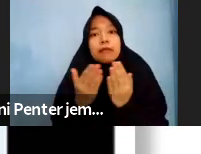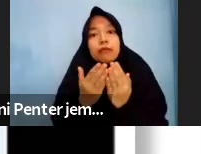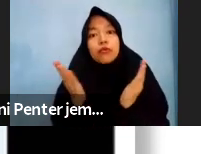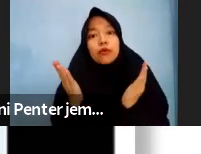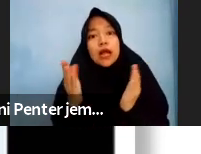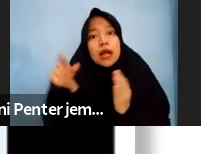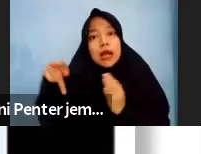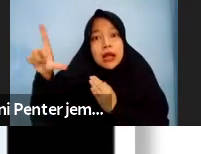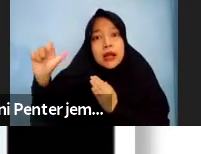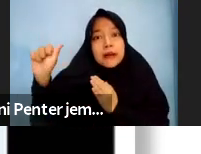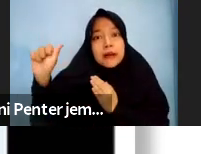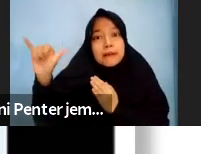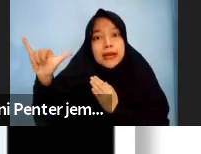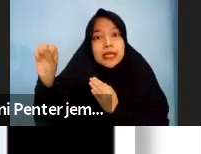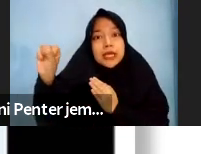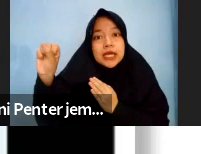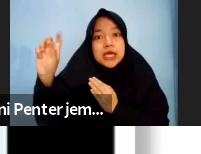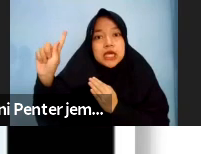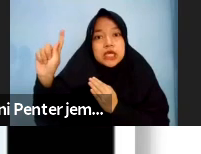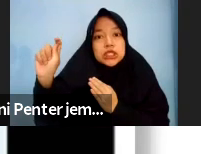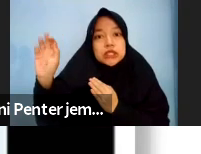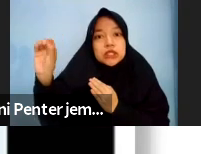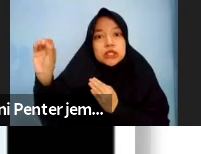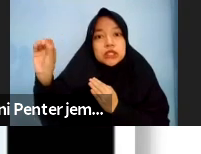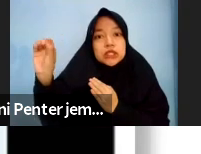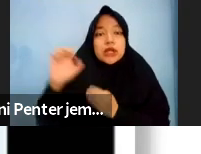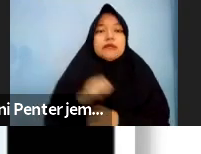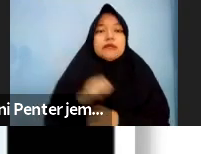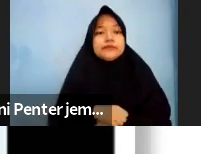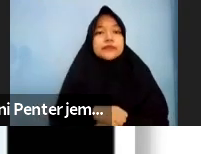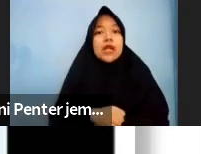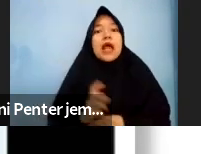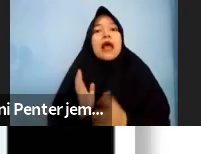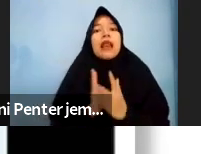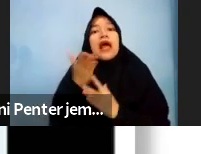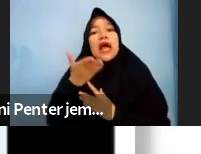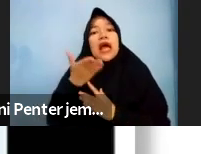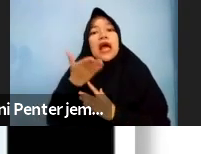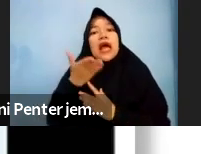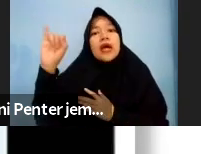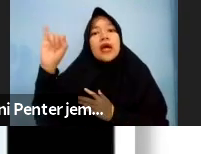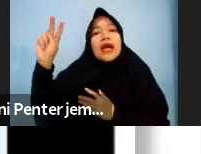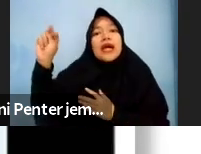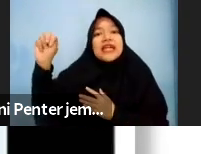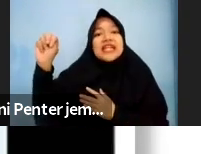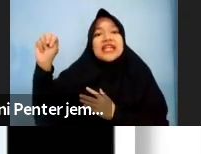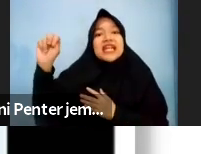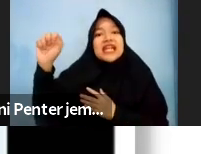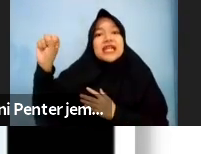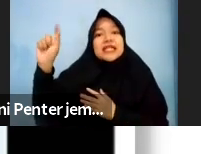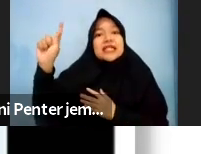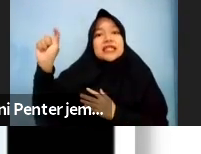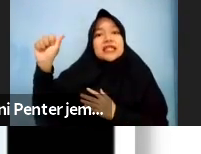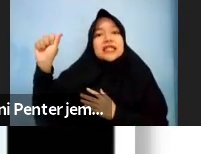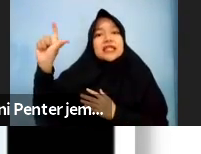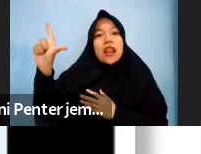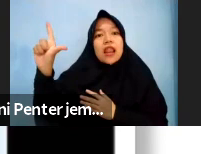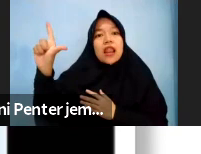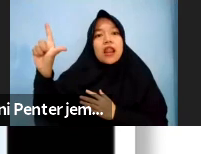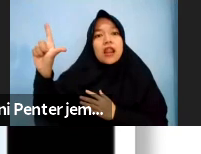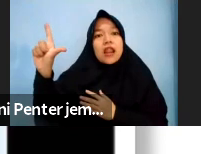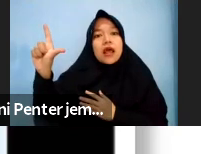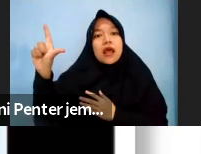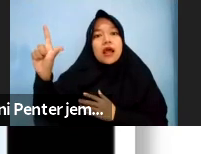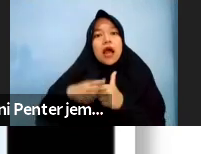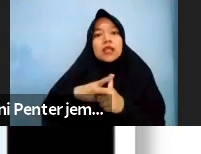bulat kuning lalu Bapak Ibu install setelah itu pilih Bapak Ibu daftar jadi kalau